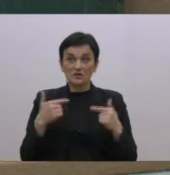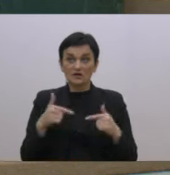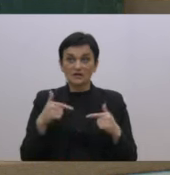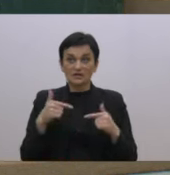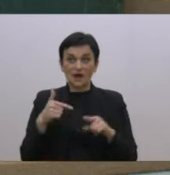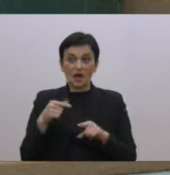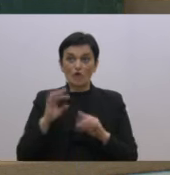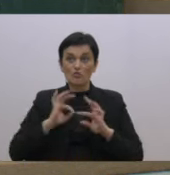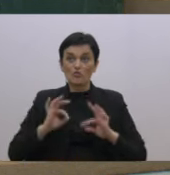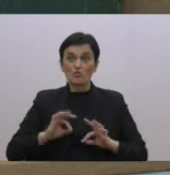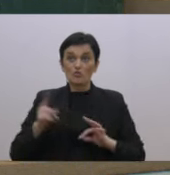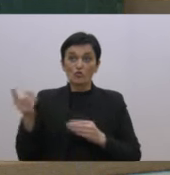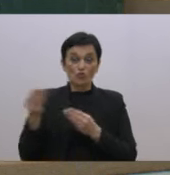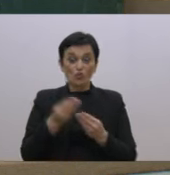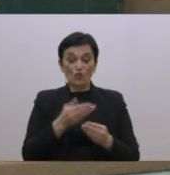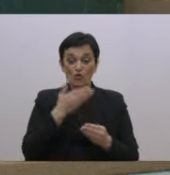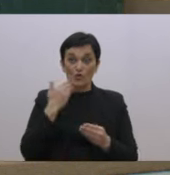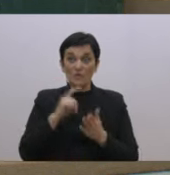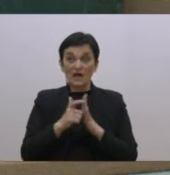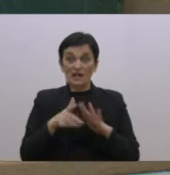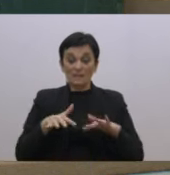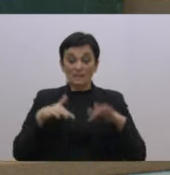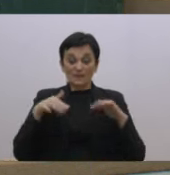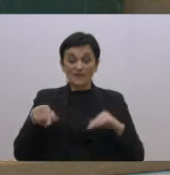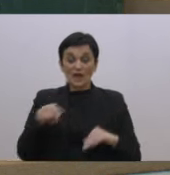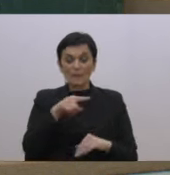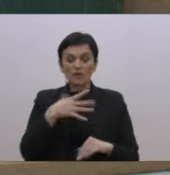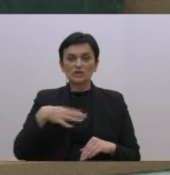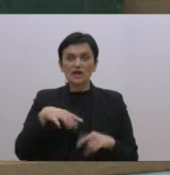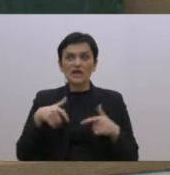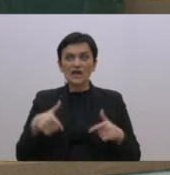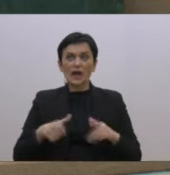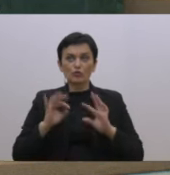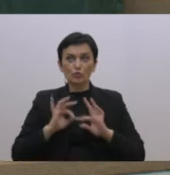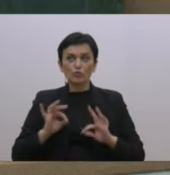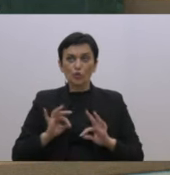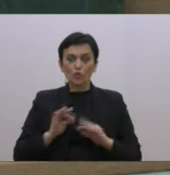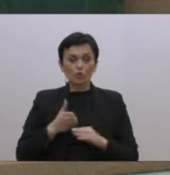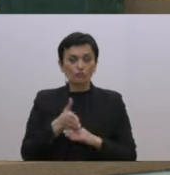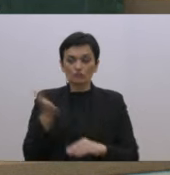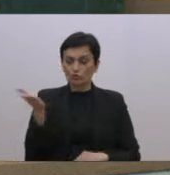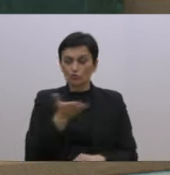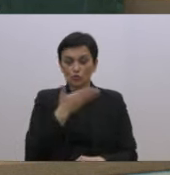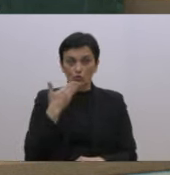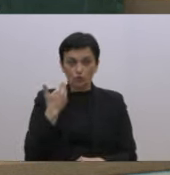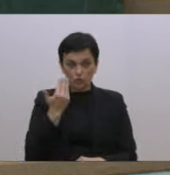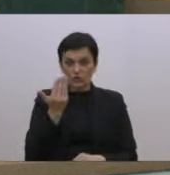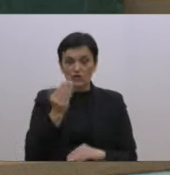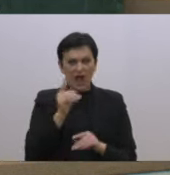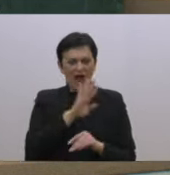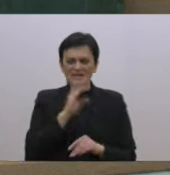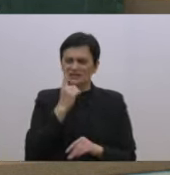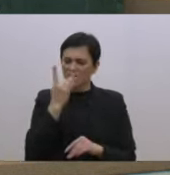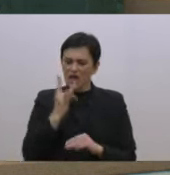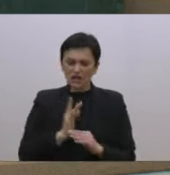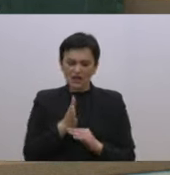ყოფილა პროკურატურიდან გამოცემული, ამ დარბაზში საქართველოს გენერალური პროკურორი არ მოსულა. თქვენგან განსხვავებით არც ერთხელ.